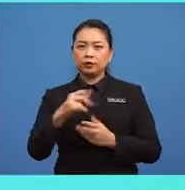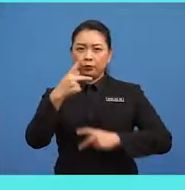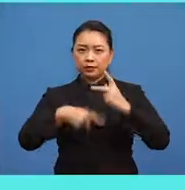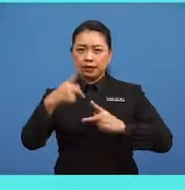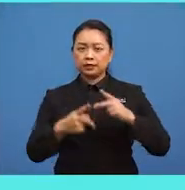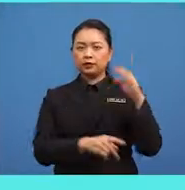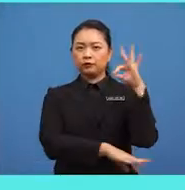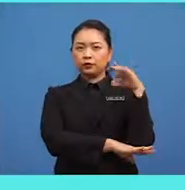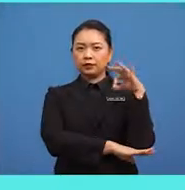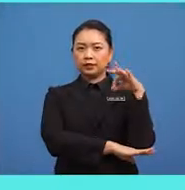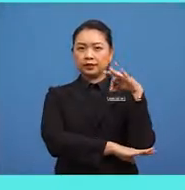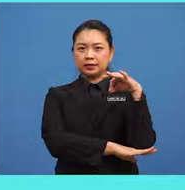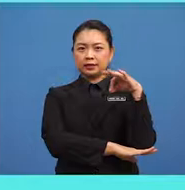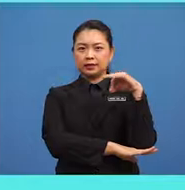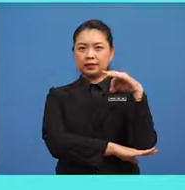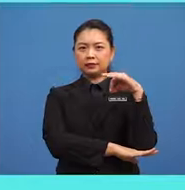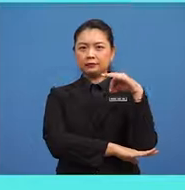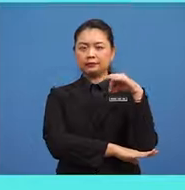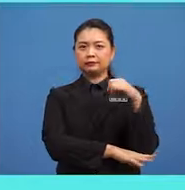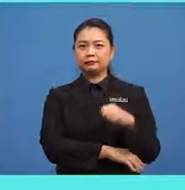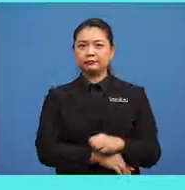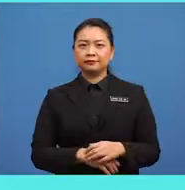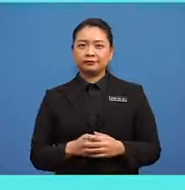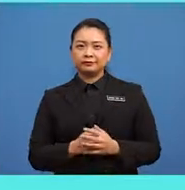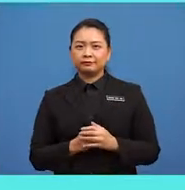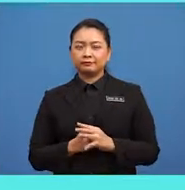melalui proses fotosintesis.